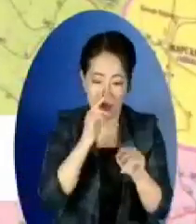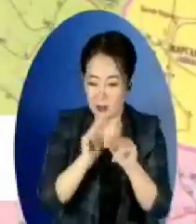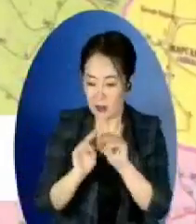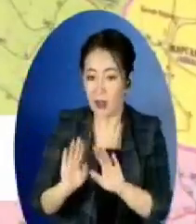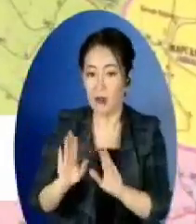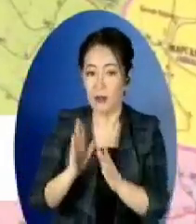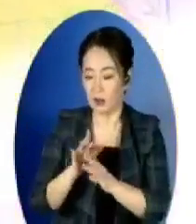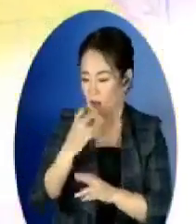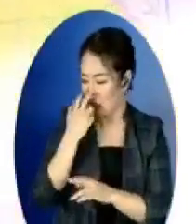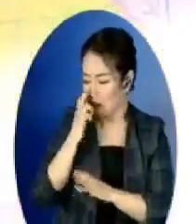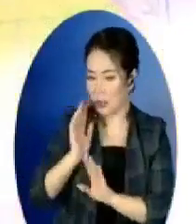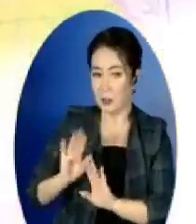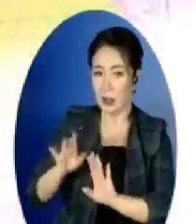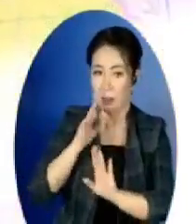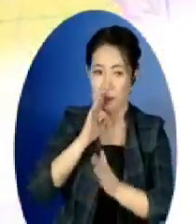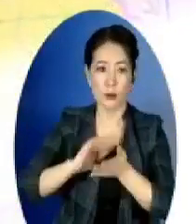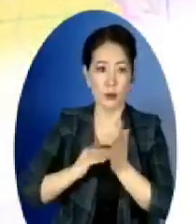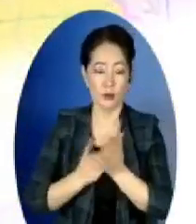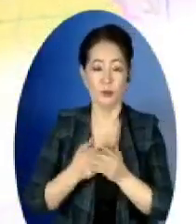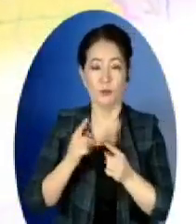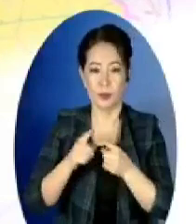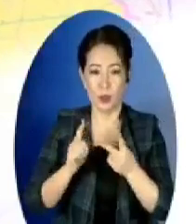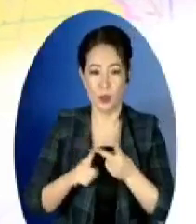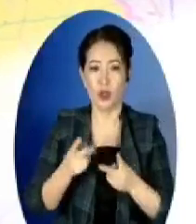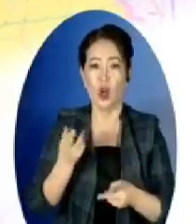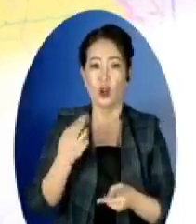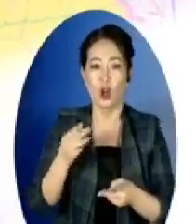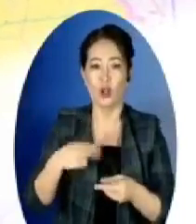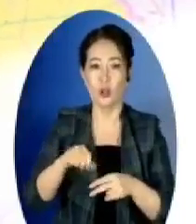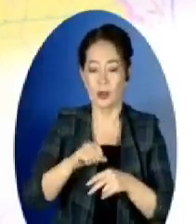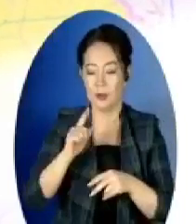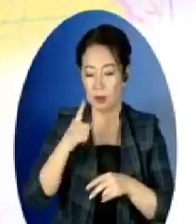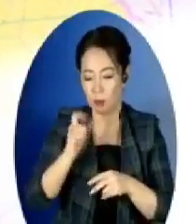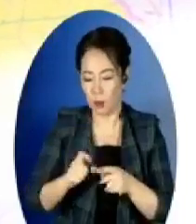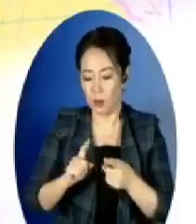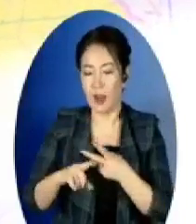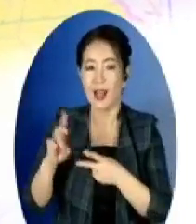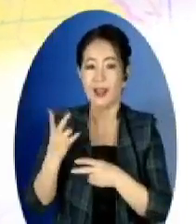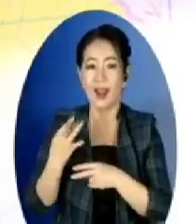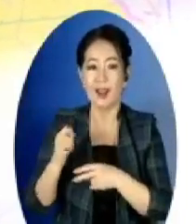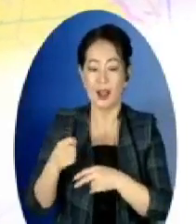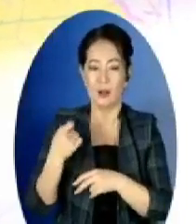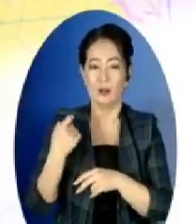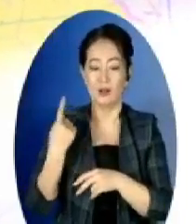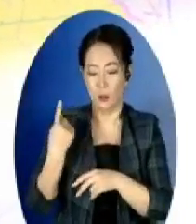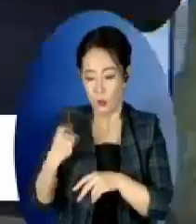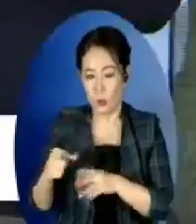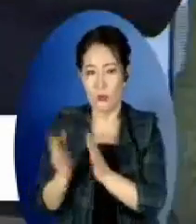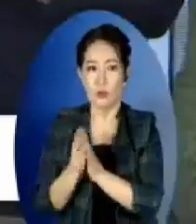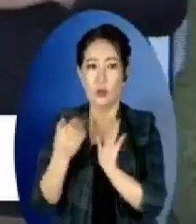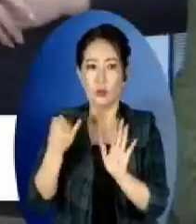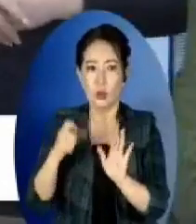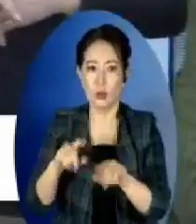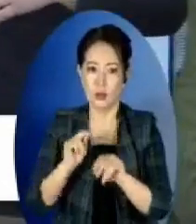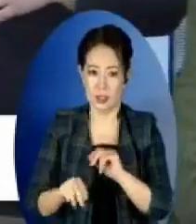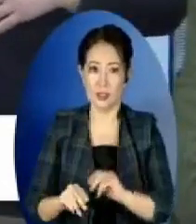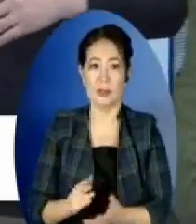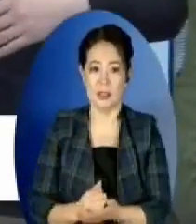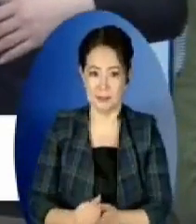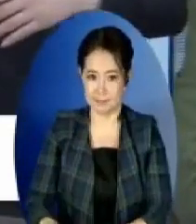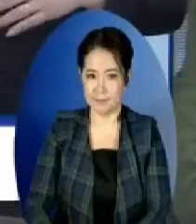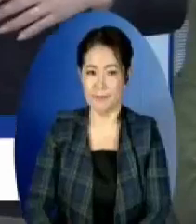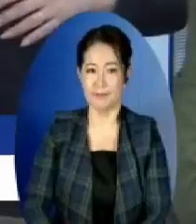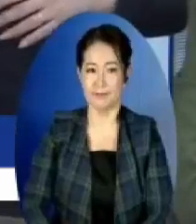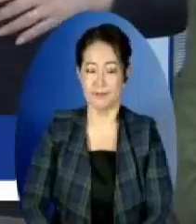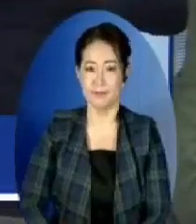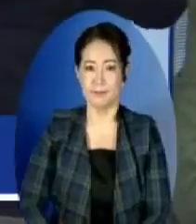байхаар төлөвлөжээ. Мөн үнэс гадна Дорнод аймагт 1 иргэн, Налаах дүүргэд 1 иргэн гээд нийтдээ 6 хүн хяналтанд байгаа юм байна. 2020 оны 2-р